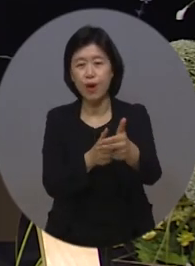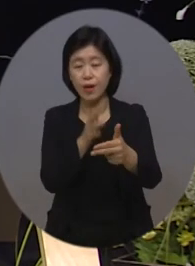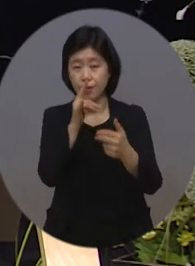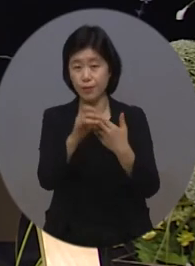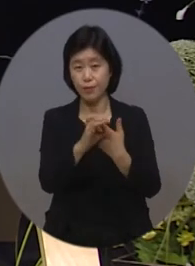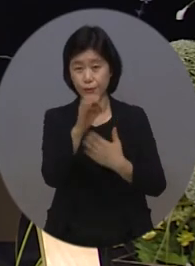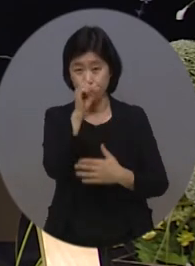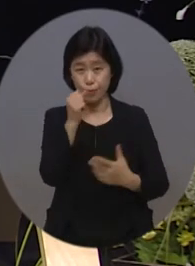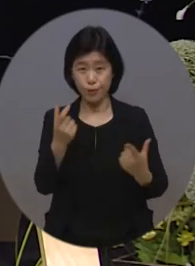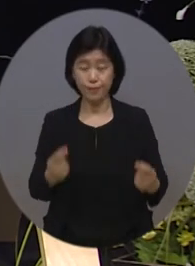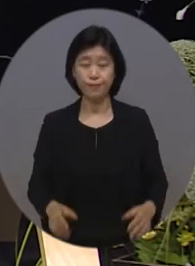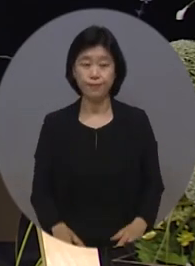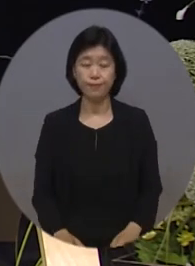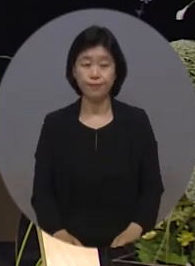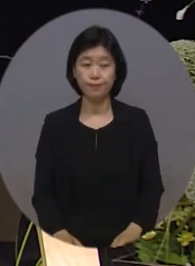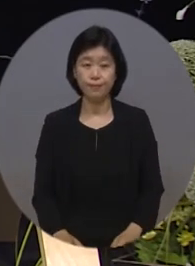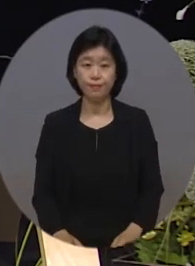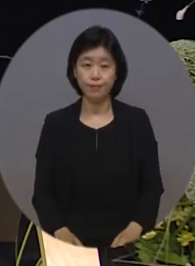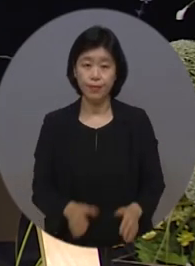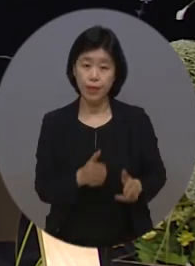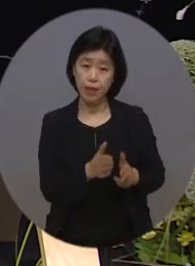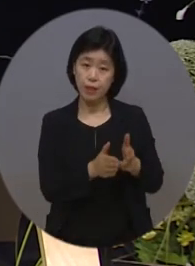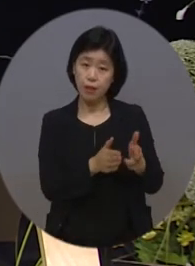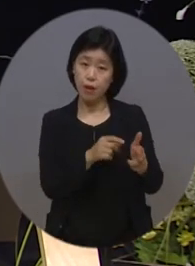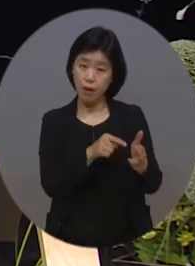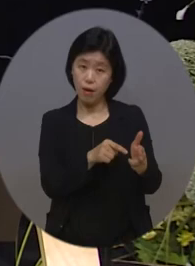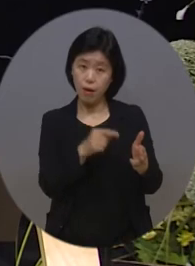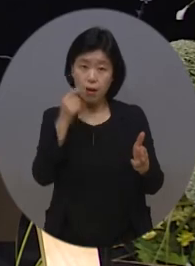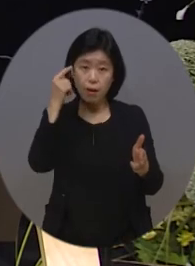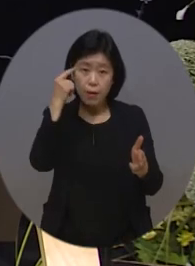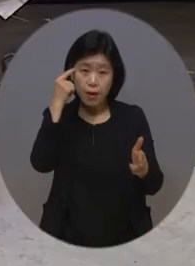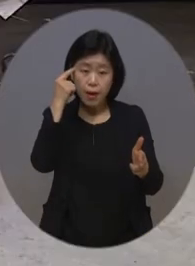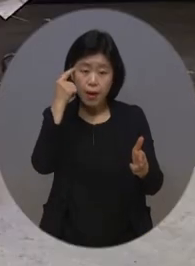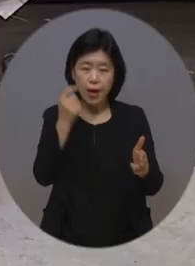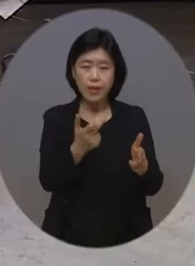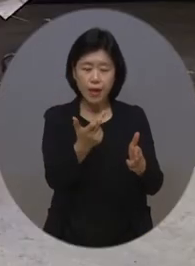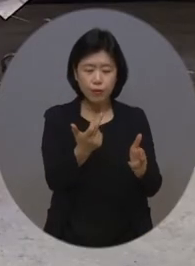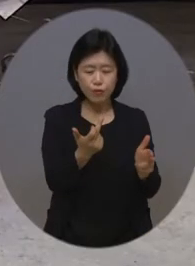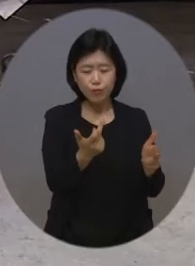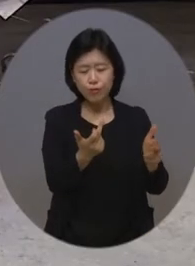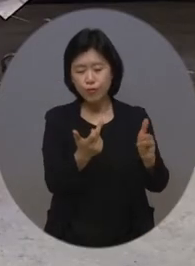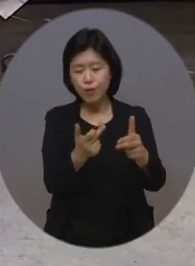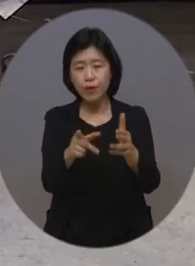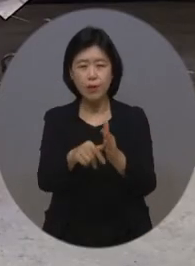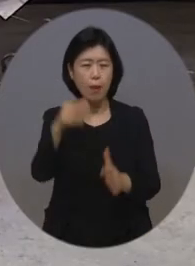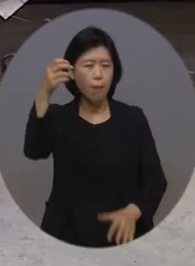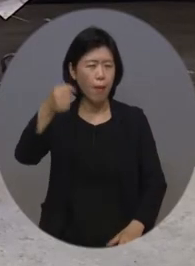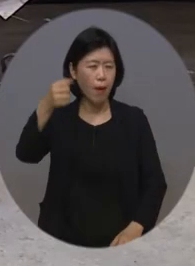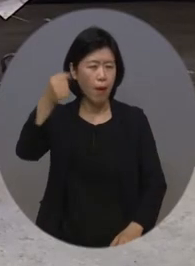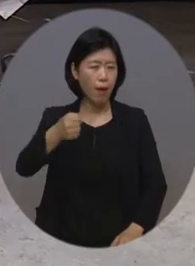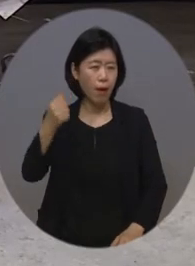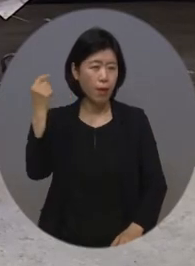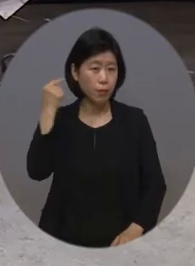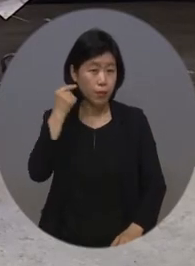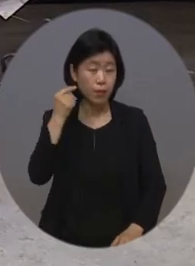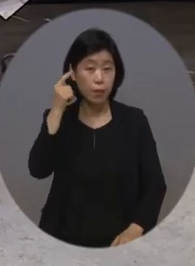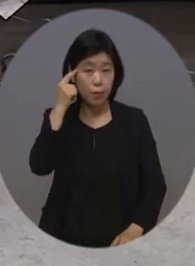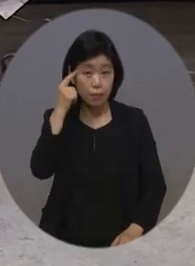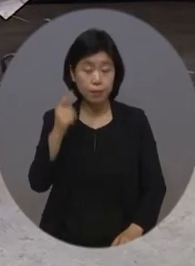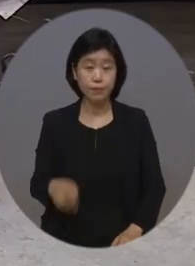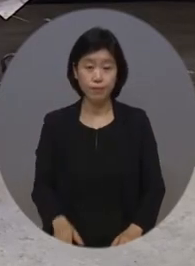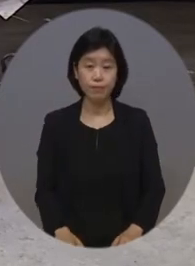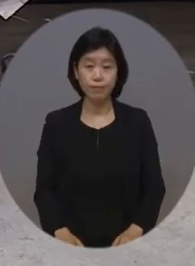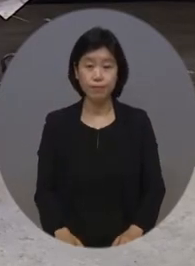기차는 왜 하필 산모랭이를 돌며 빽빽 울까요? 산모랭이를 돌 때마다 사연을